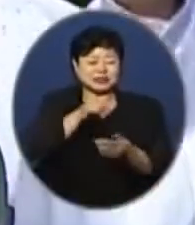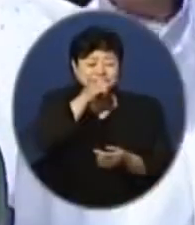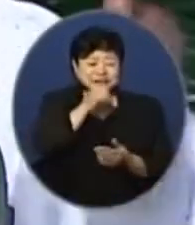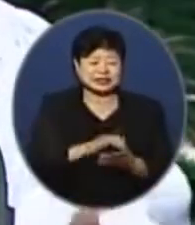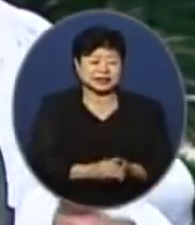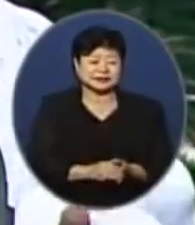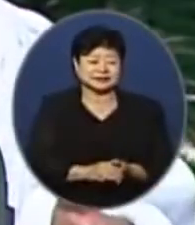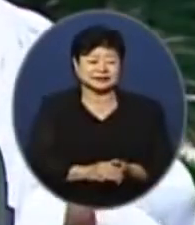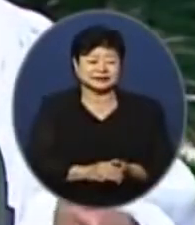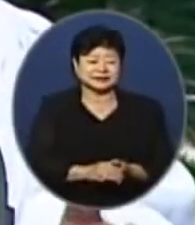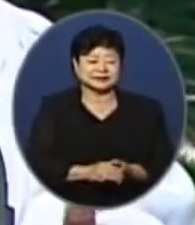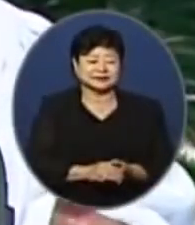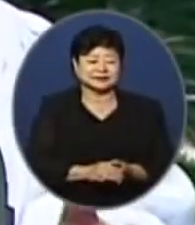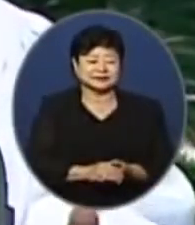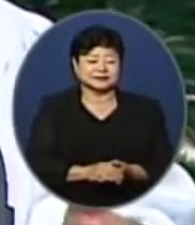아직도